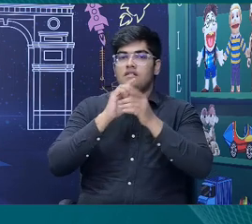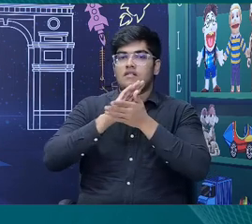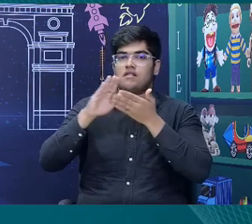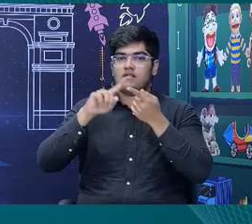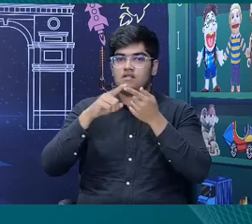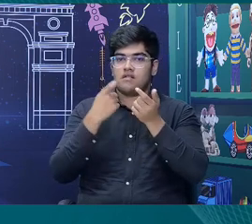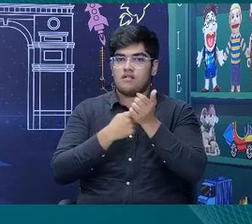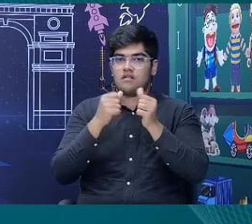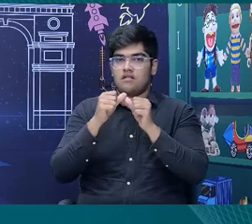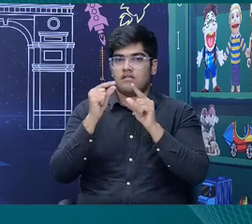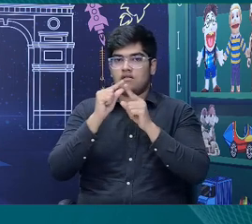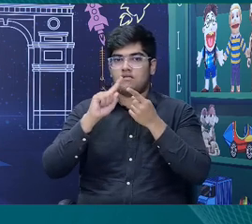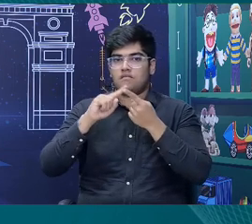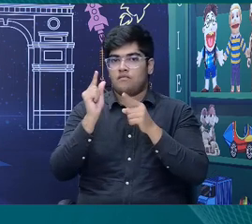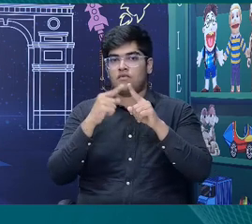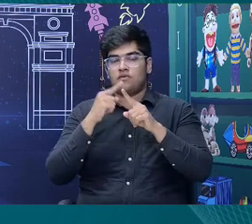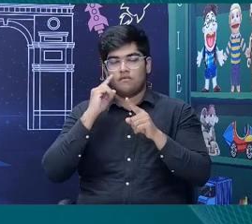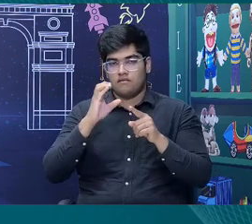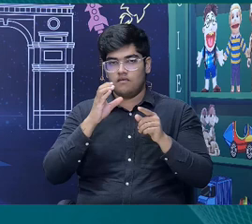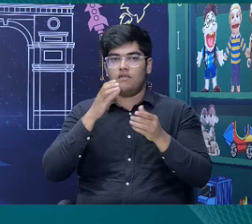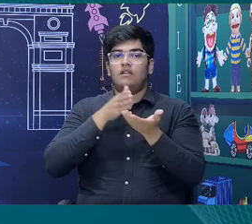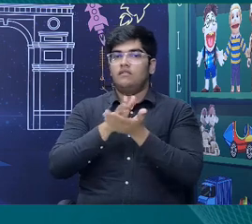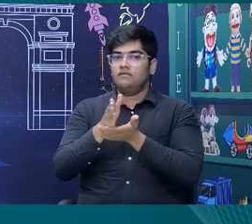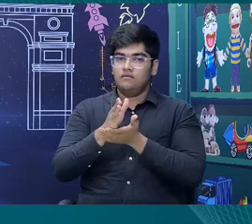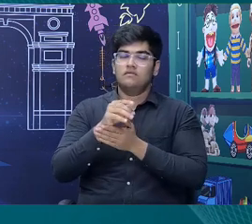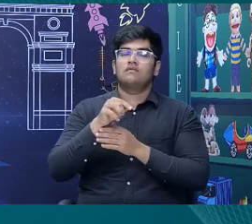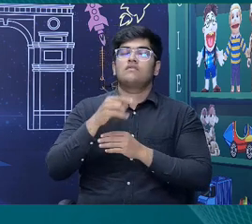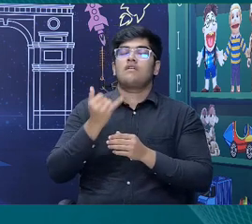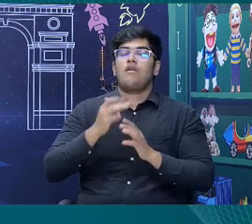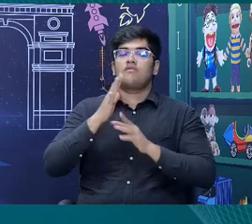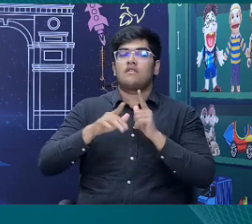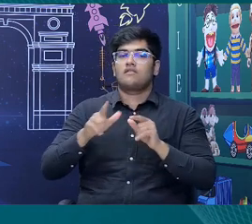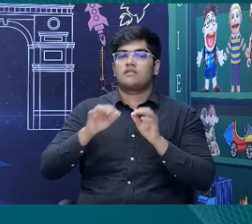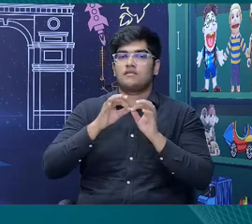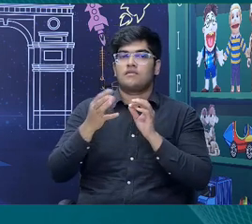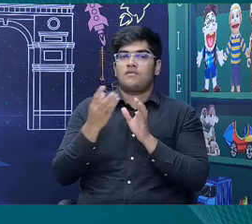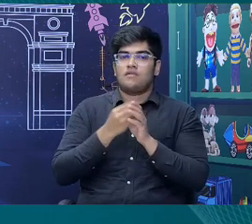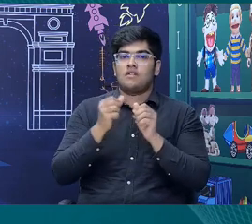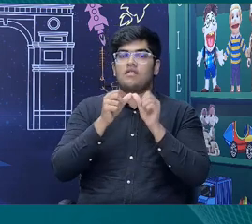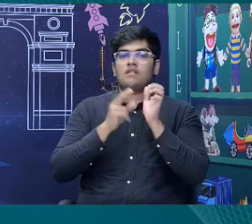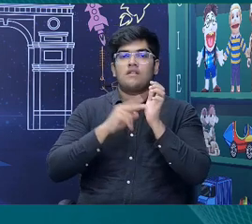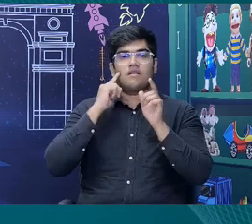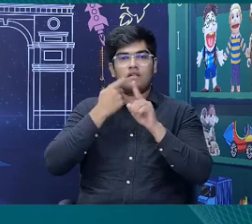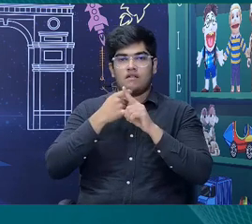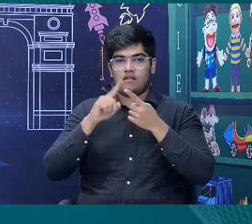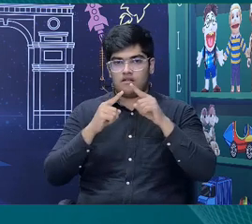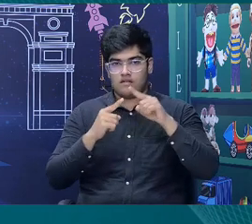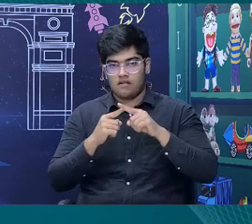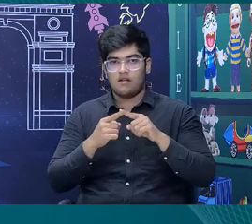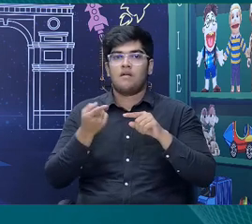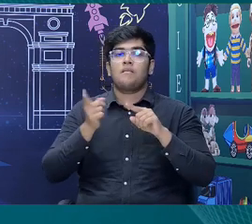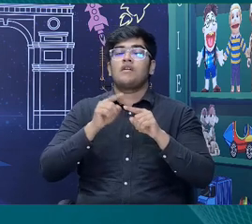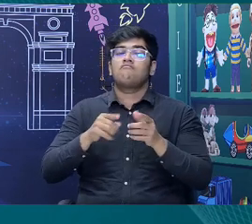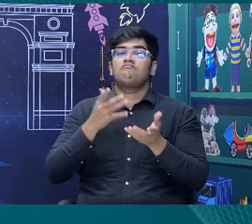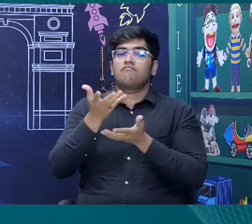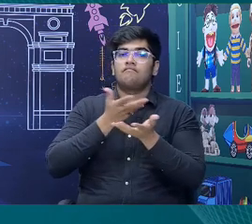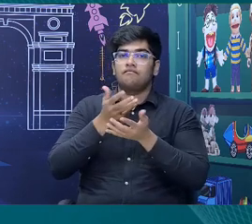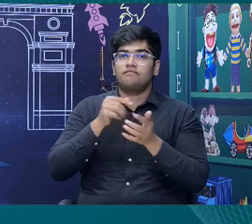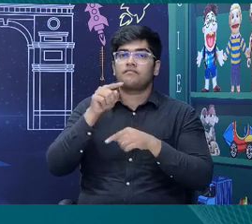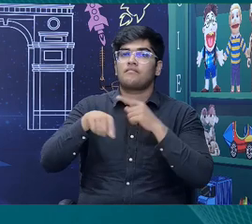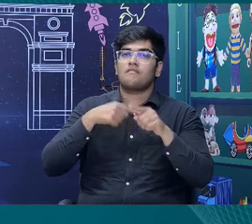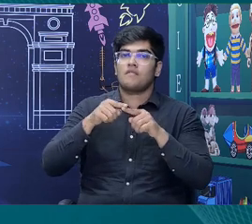अप्रोचेबल ग्वेज इंटरप्रेटर अनिकेत वेलकम अनिकेत एंड टू डिस्कस अबाउट दिस टॉपिक वी